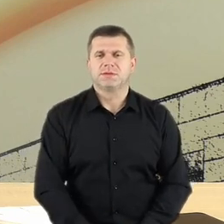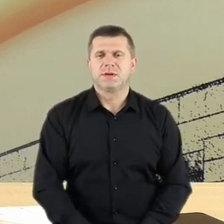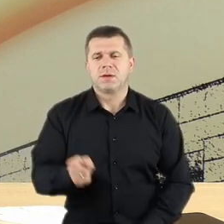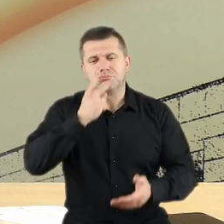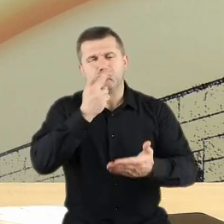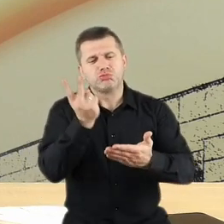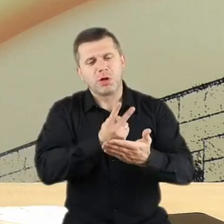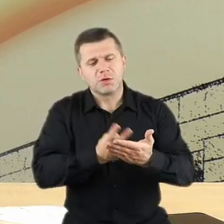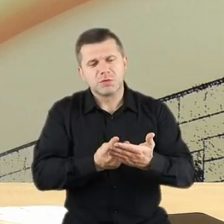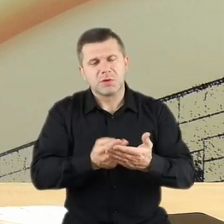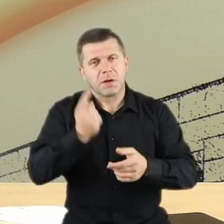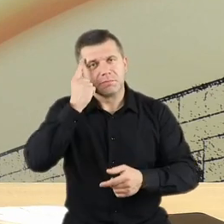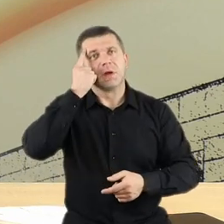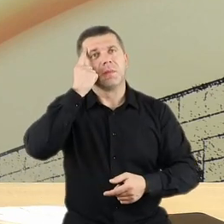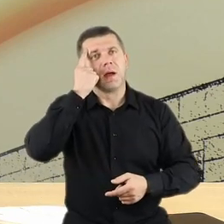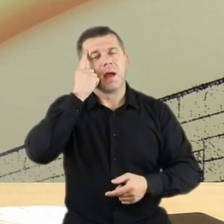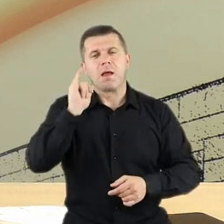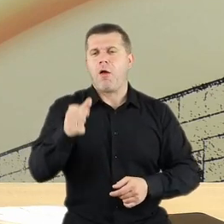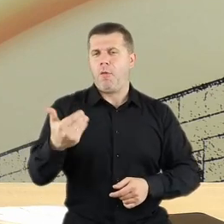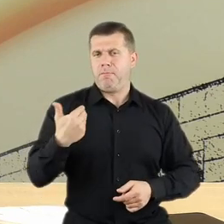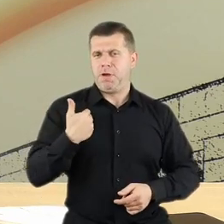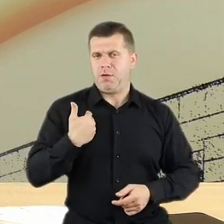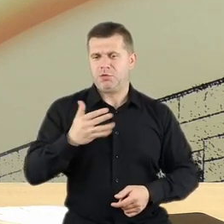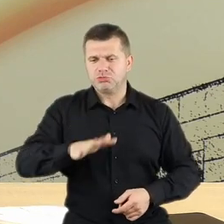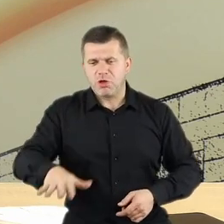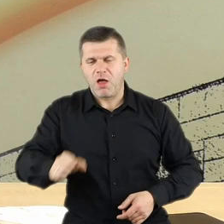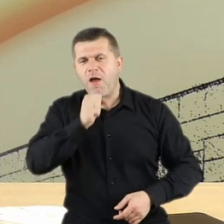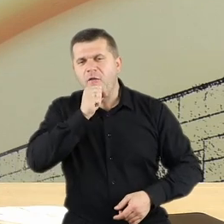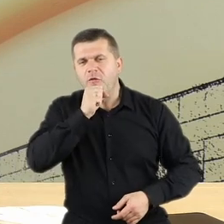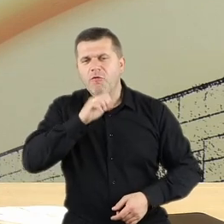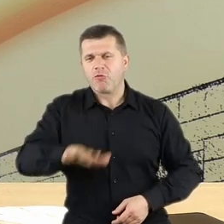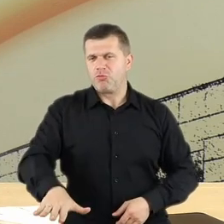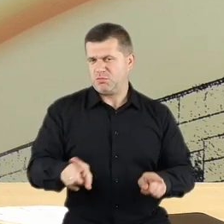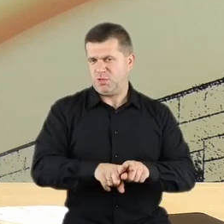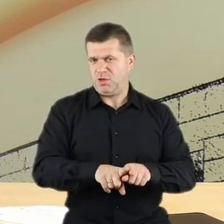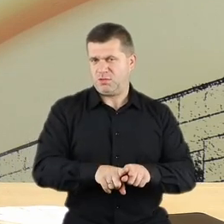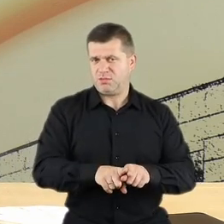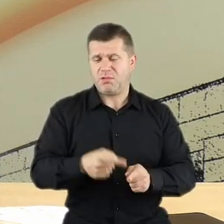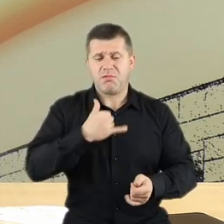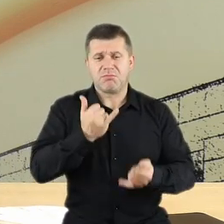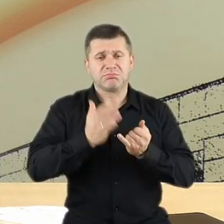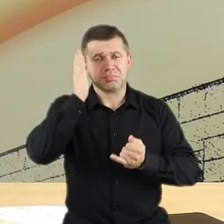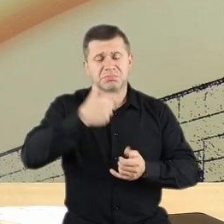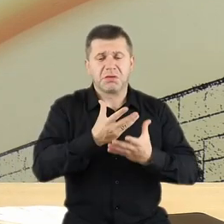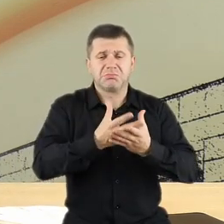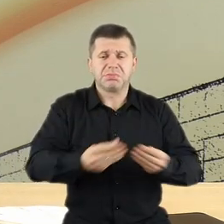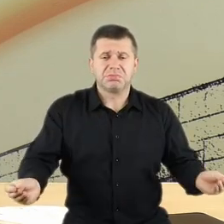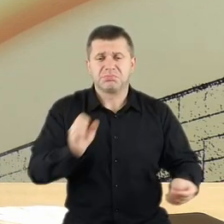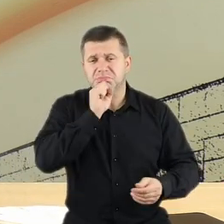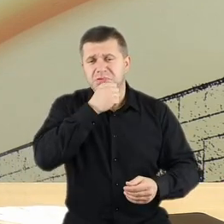przeczytały i sobie przypomniały jak to było dzieci wnuki No bo przecież jak nos braknie